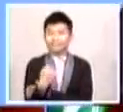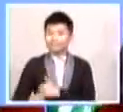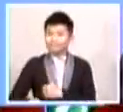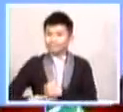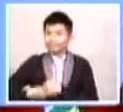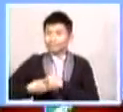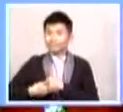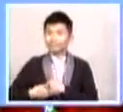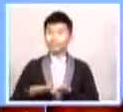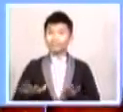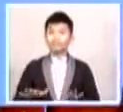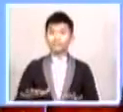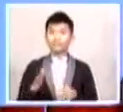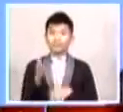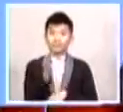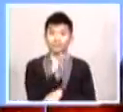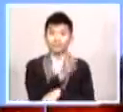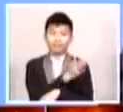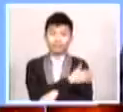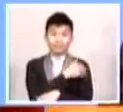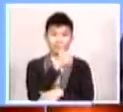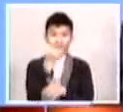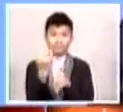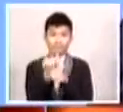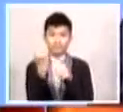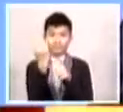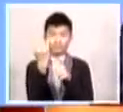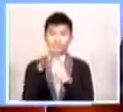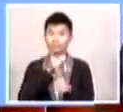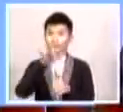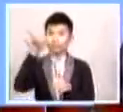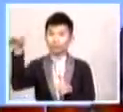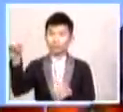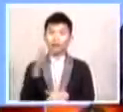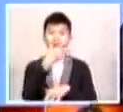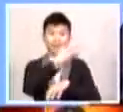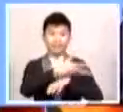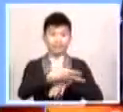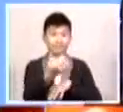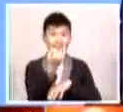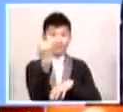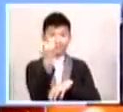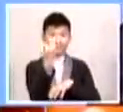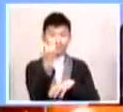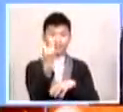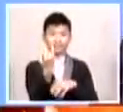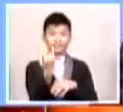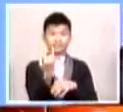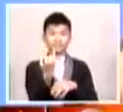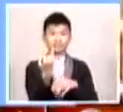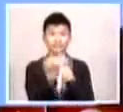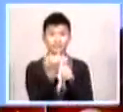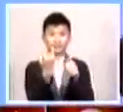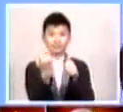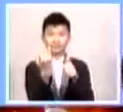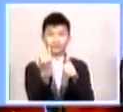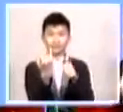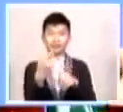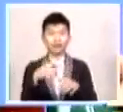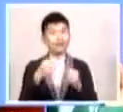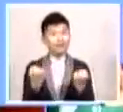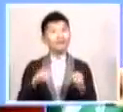日定南肃出国，但方甘肃就伫咱的现场，咱是毋是应该给